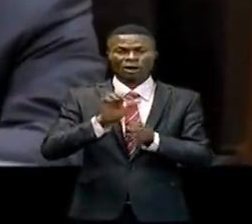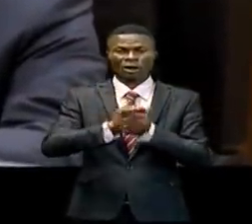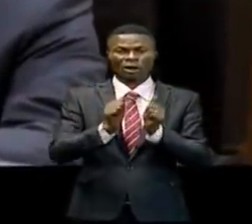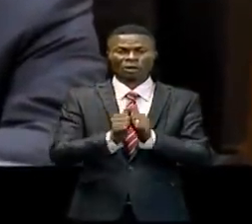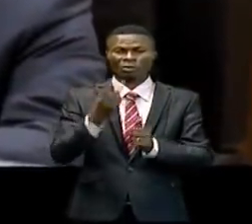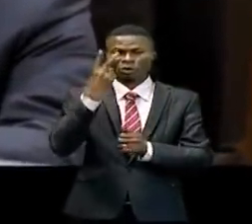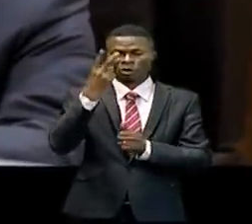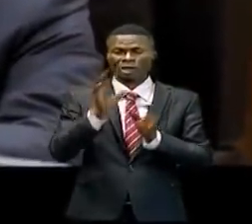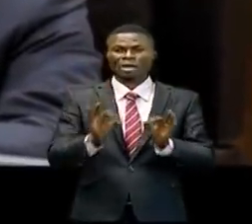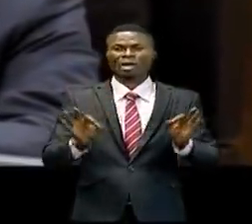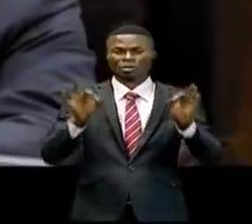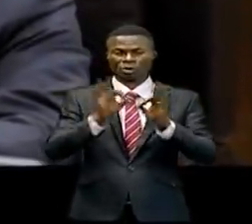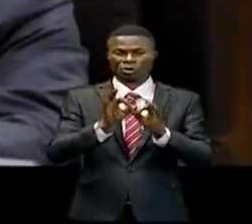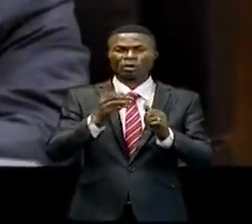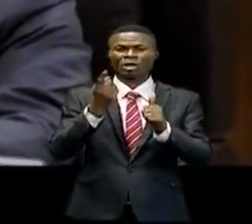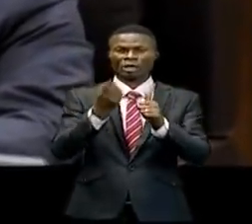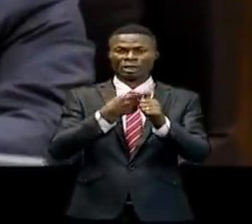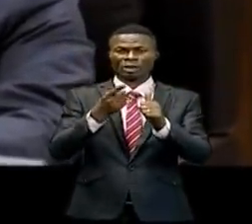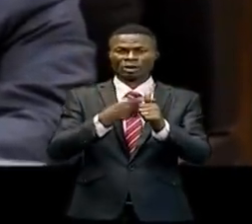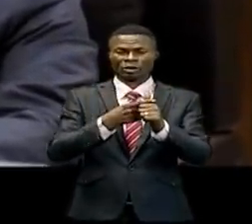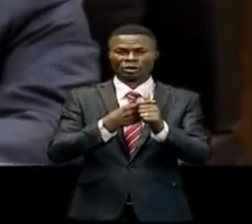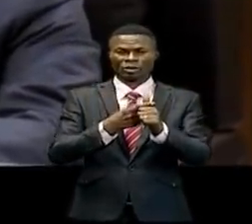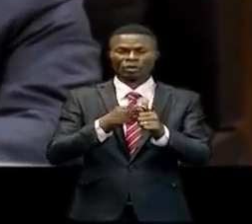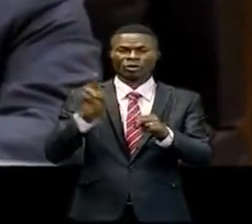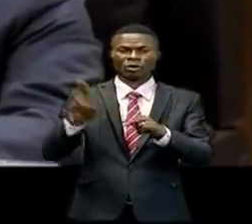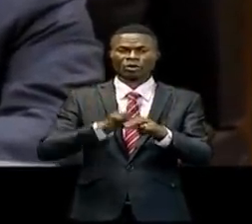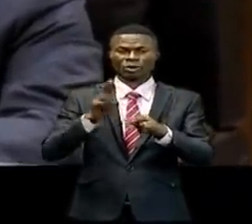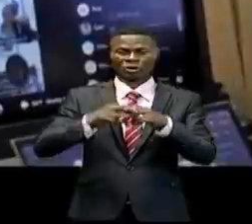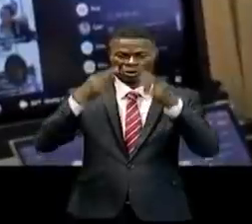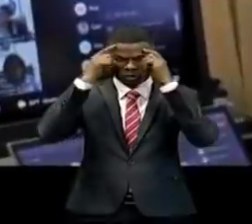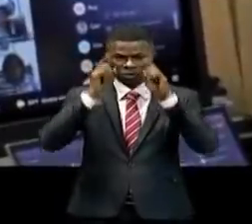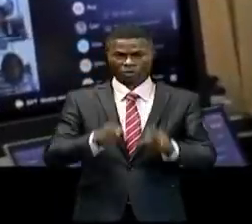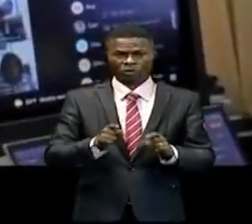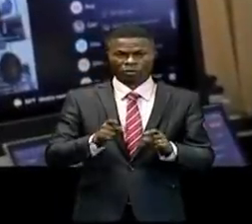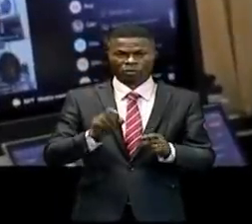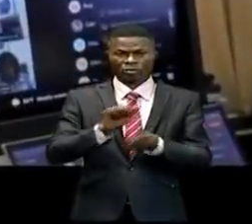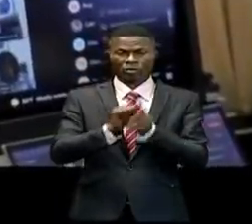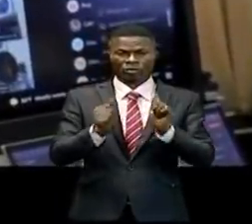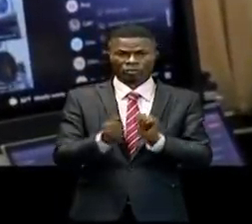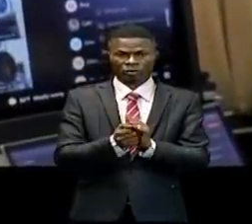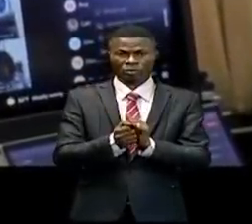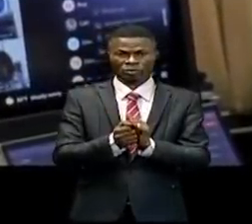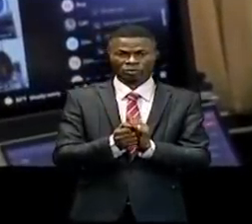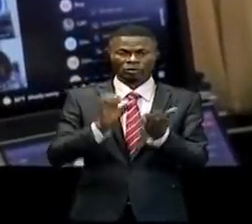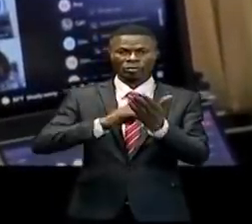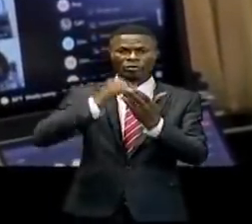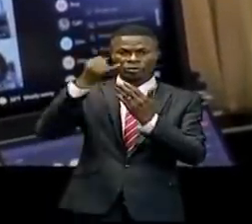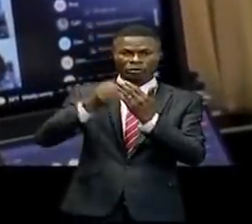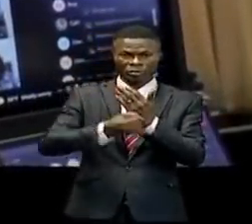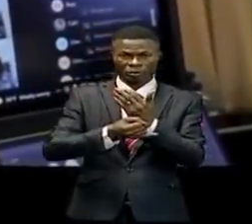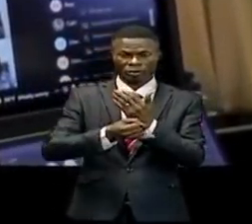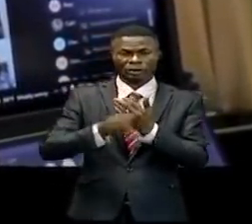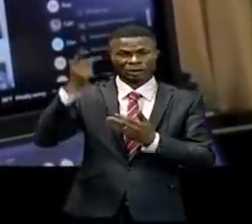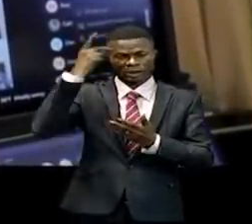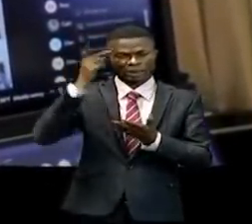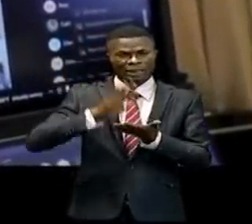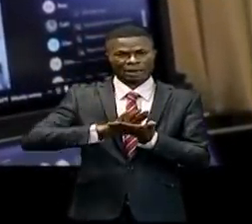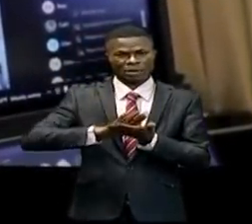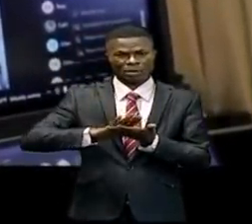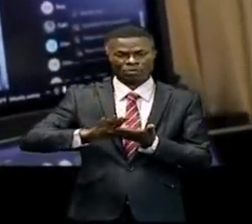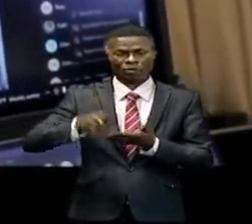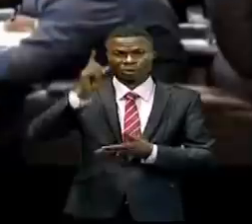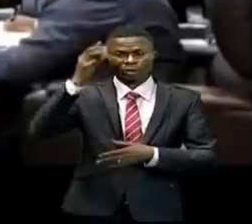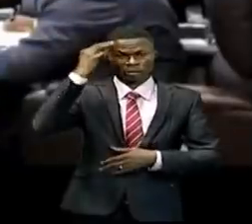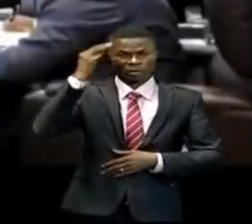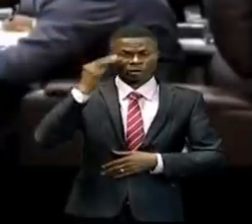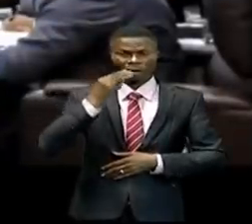points principaux. 1. De l'exécution de la décision relative au site viabilisé pour le projet Kin Emploi. Le Premier ministre